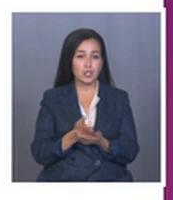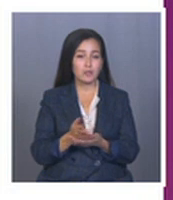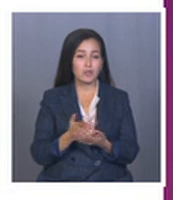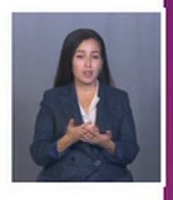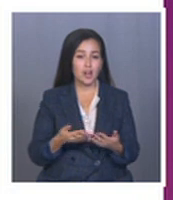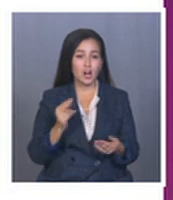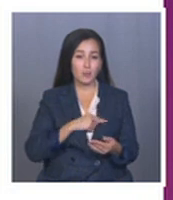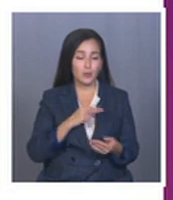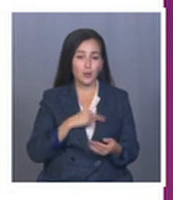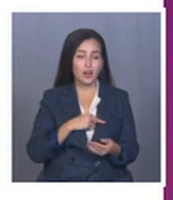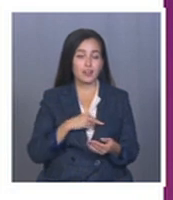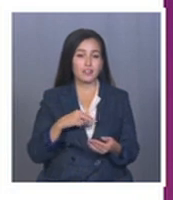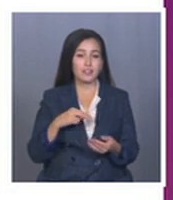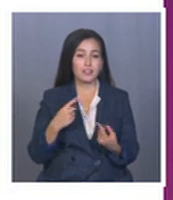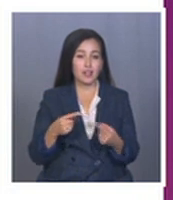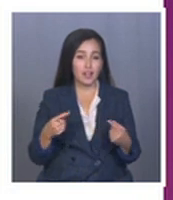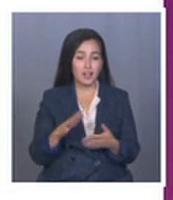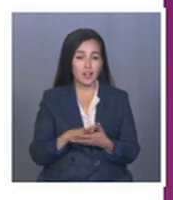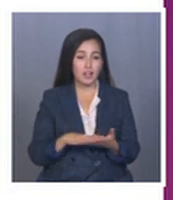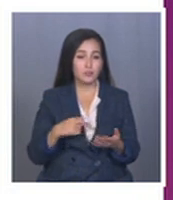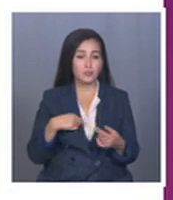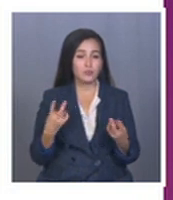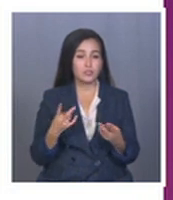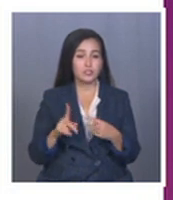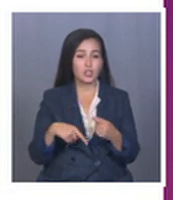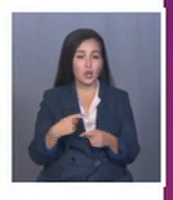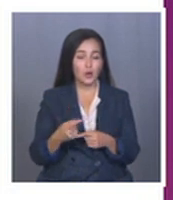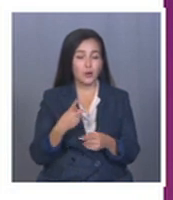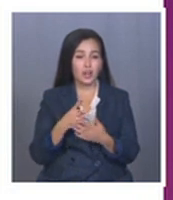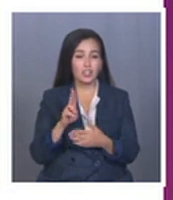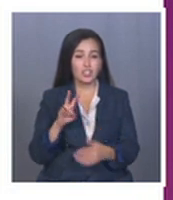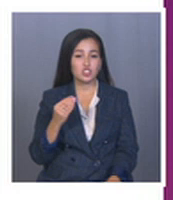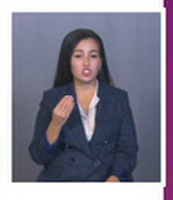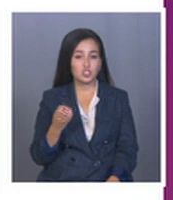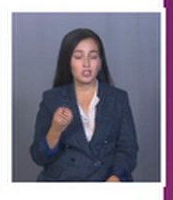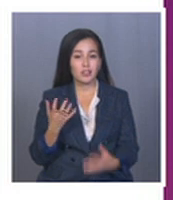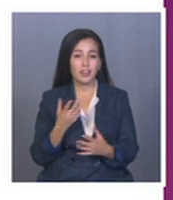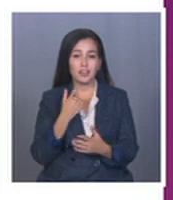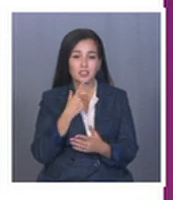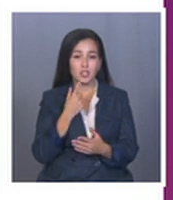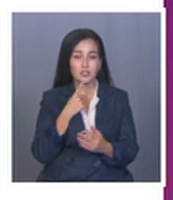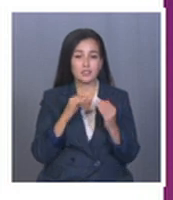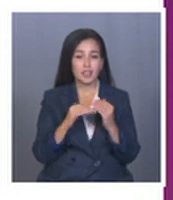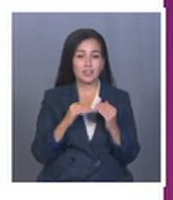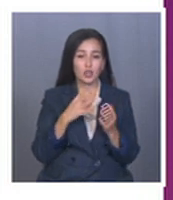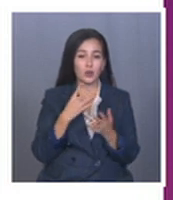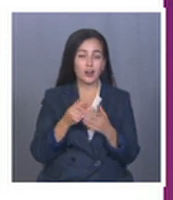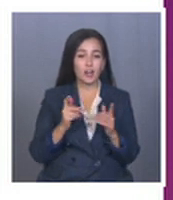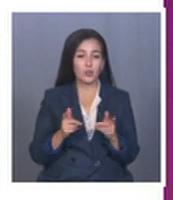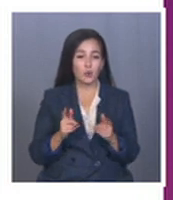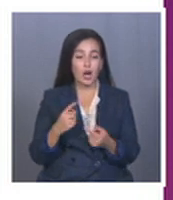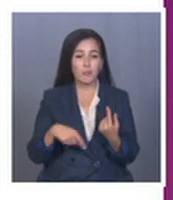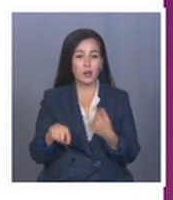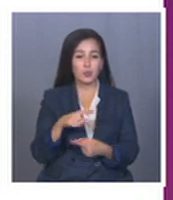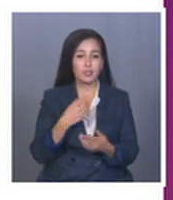работой. Далее нам будут необходимы следующие выражения. Клише или языковые стандарты, готовые обороты,